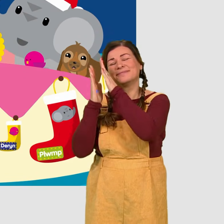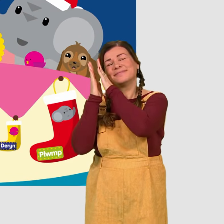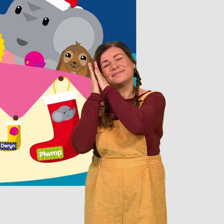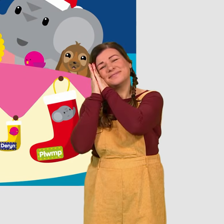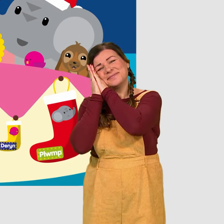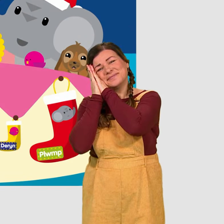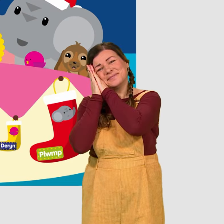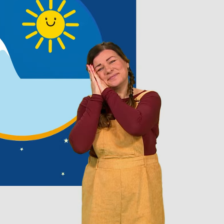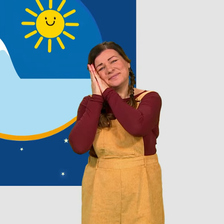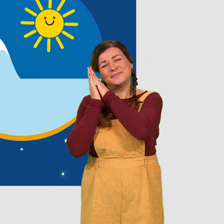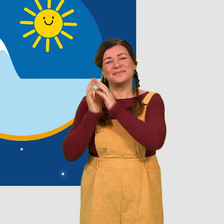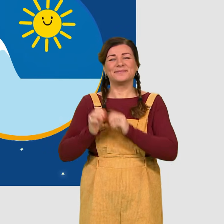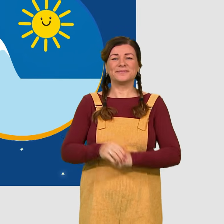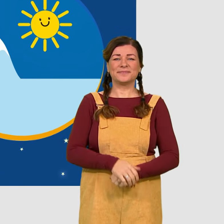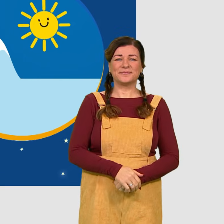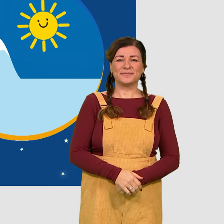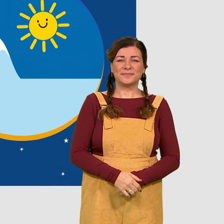cysgu.